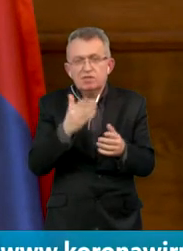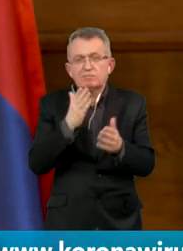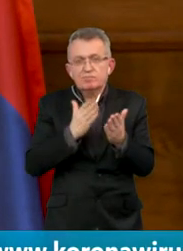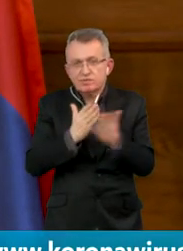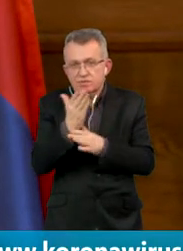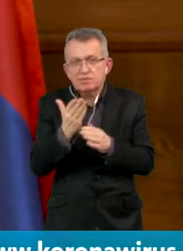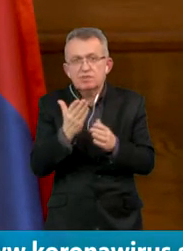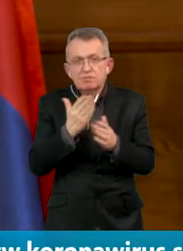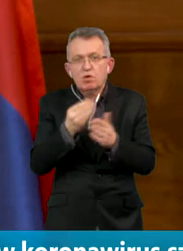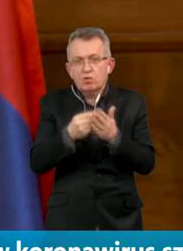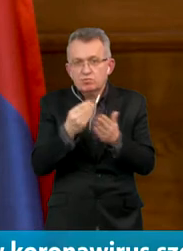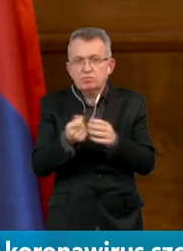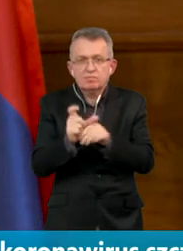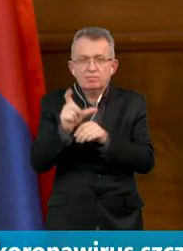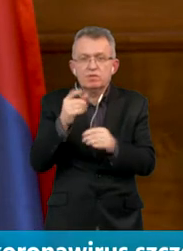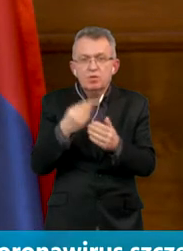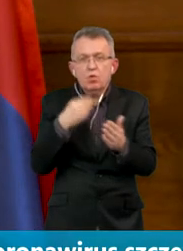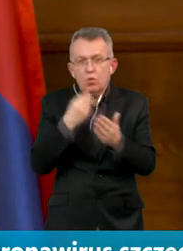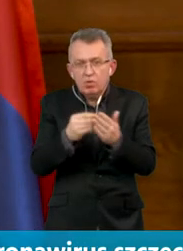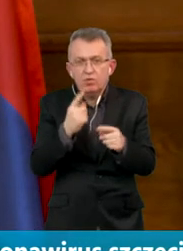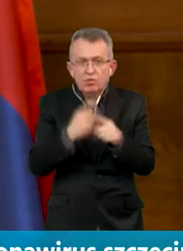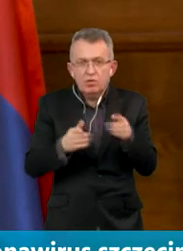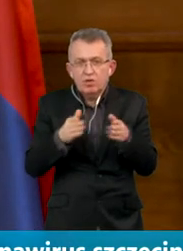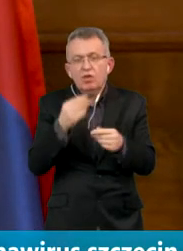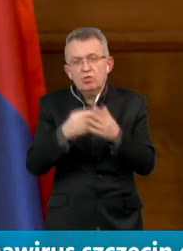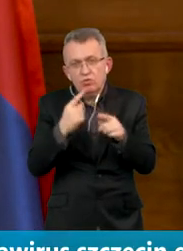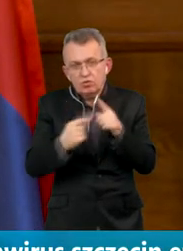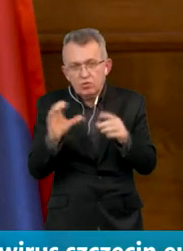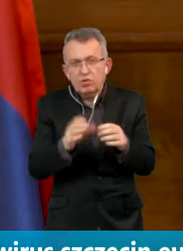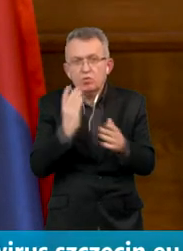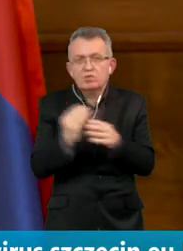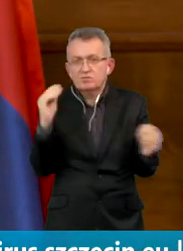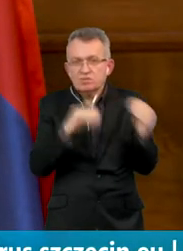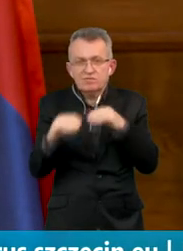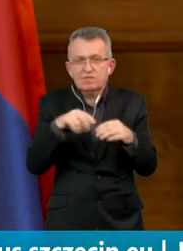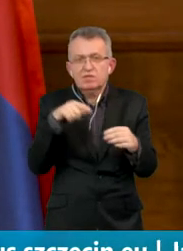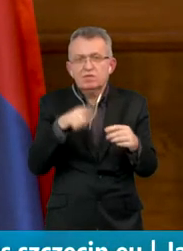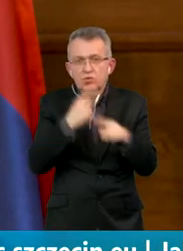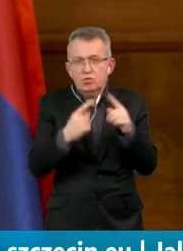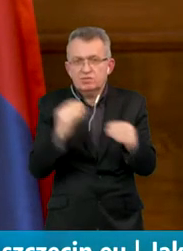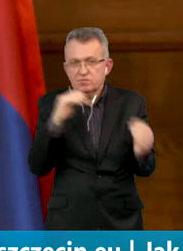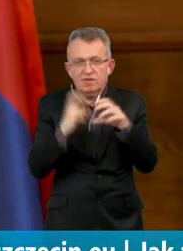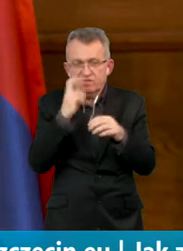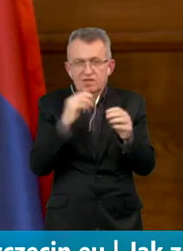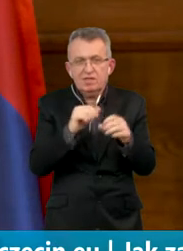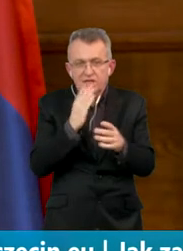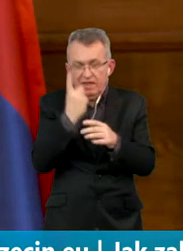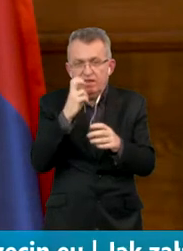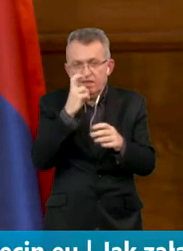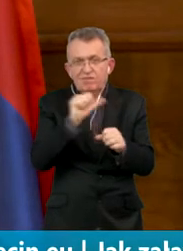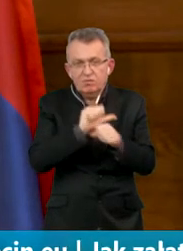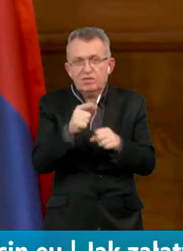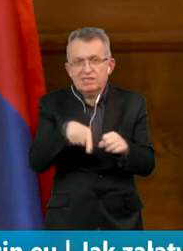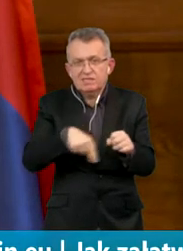istotny wzrost kosztów. Kupujemy częściowo niskopodłogowe tramwaje, które są składane w tramwajach szczecińskich. Są w tej chwili jeden z takich tramwajów też